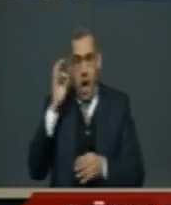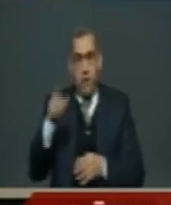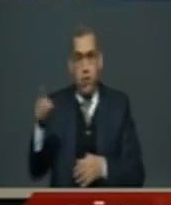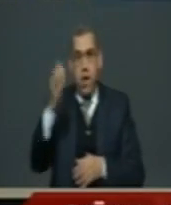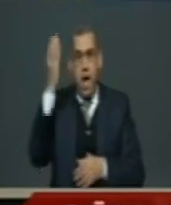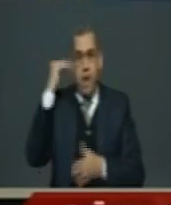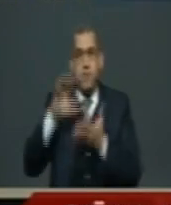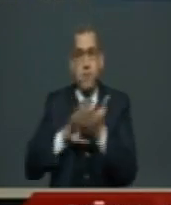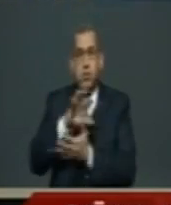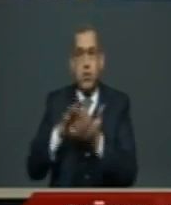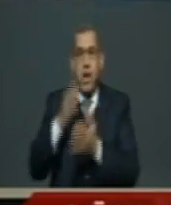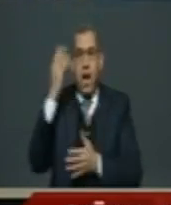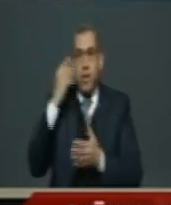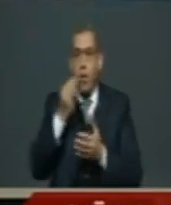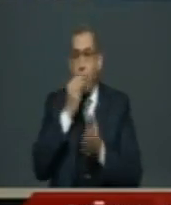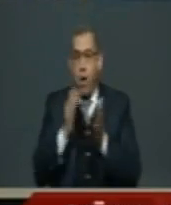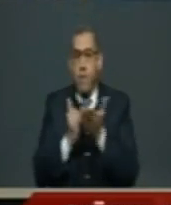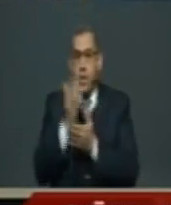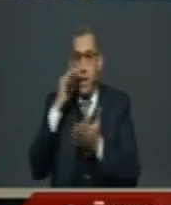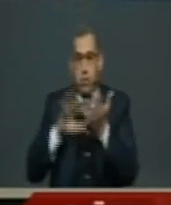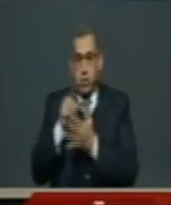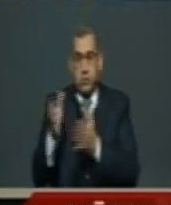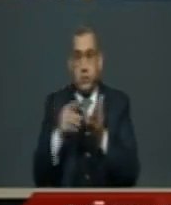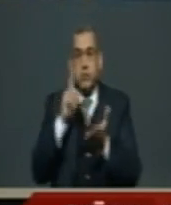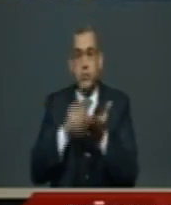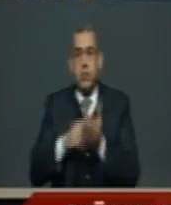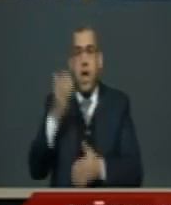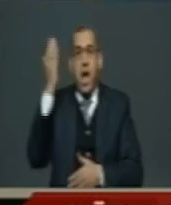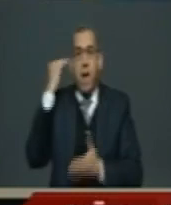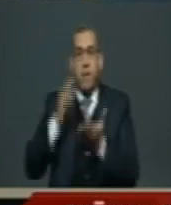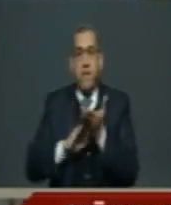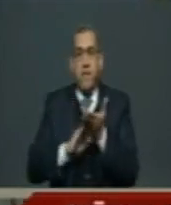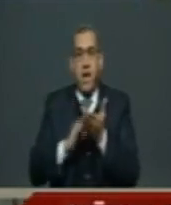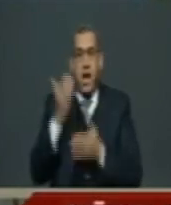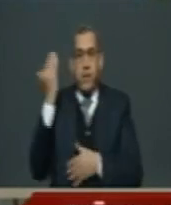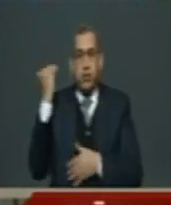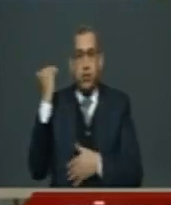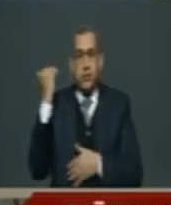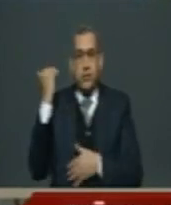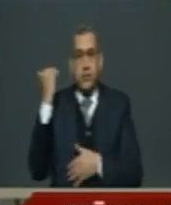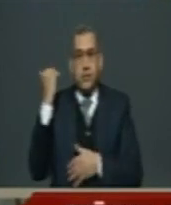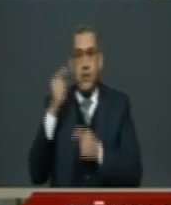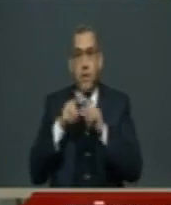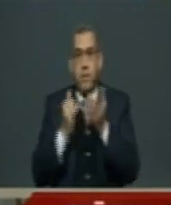مشاكل الوجبة الغذائية. لم يكن يتم فصل دراسي الا